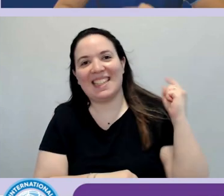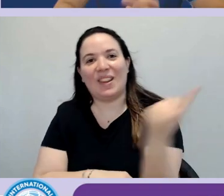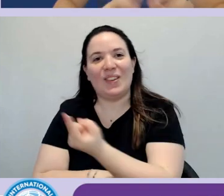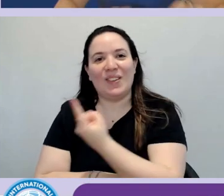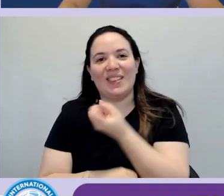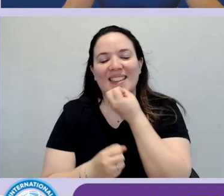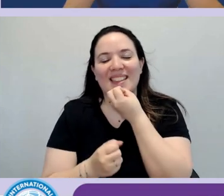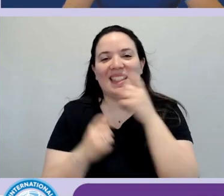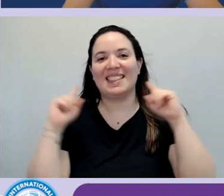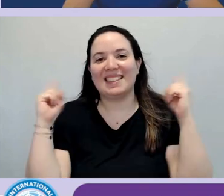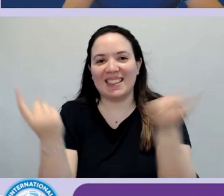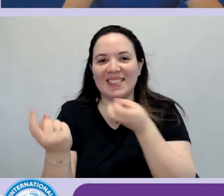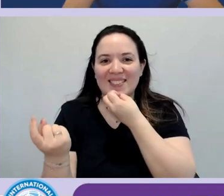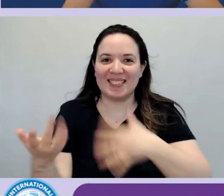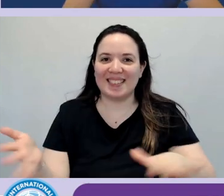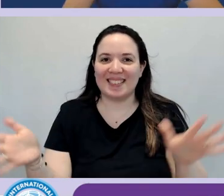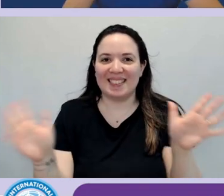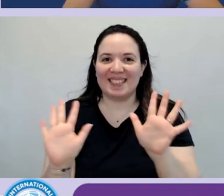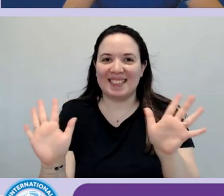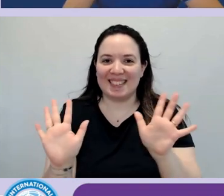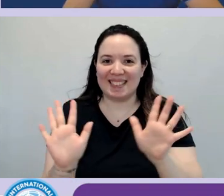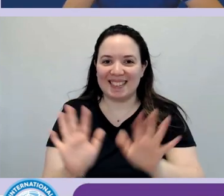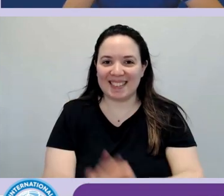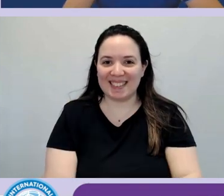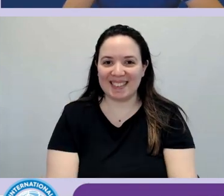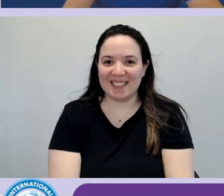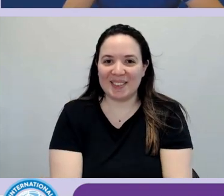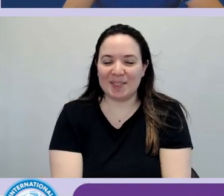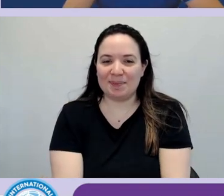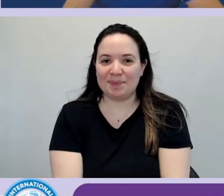grazie Grazie Buona serata Ciao